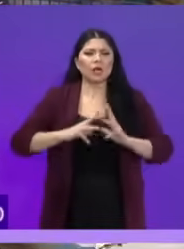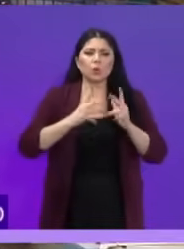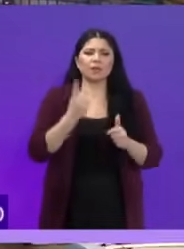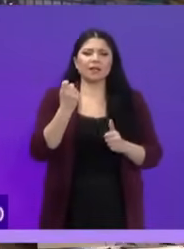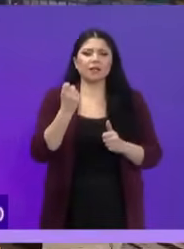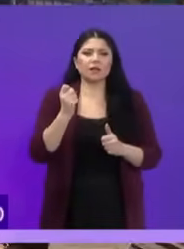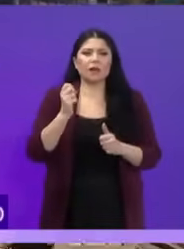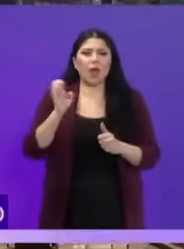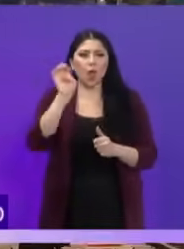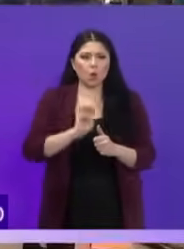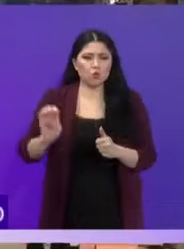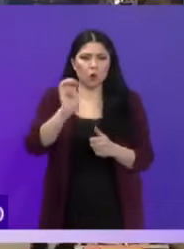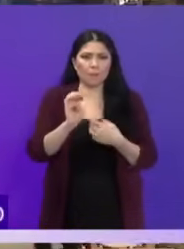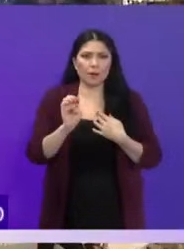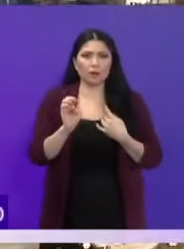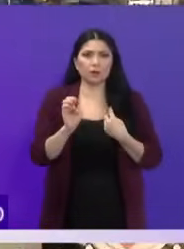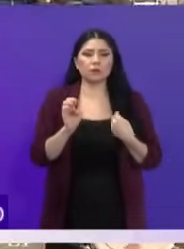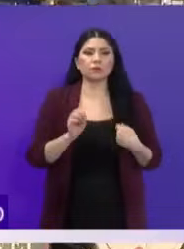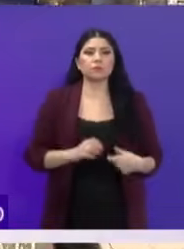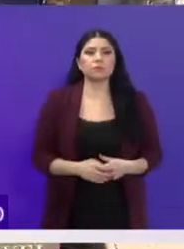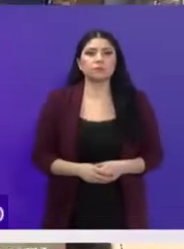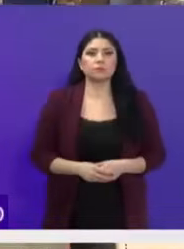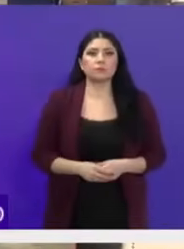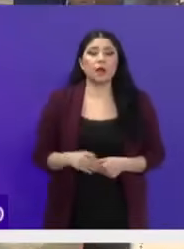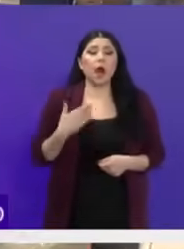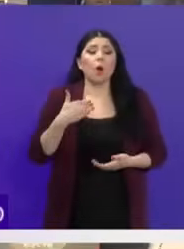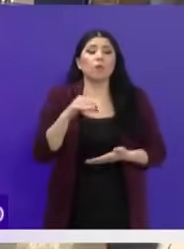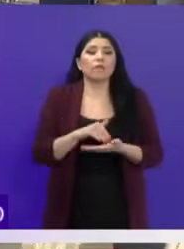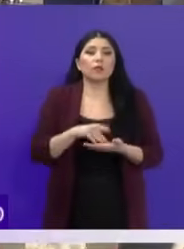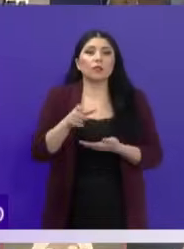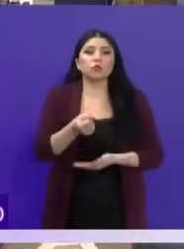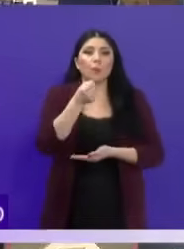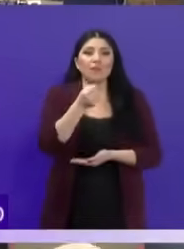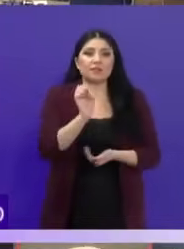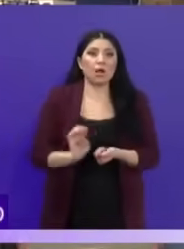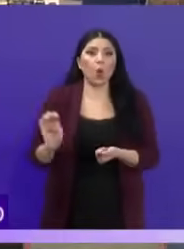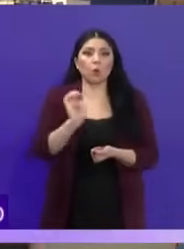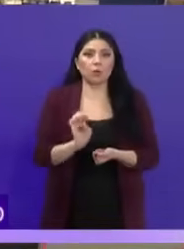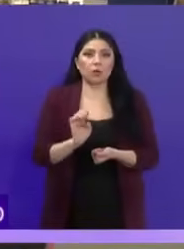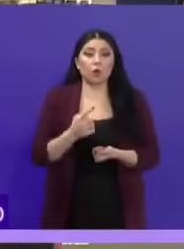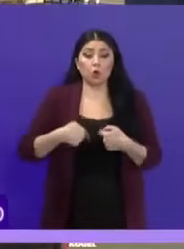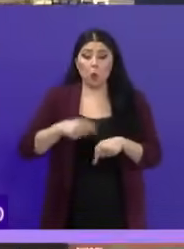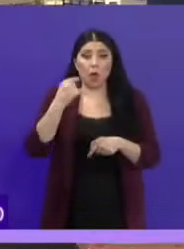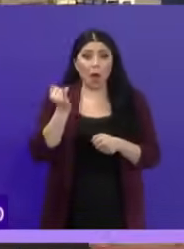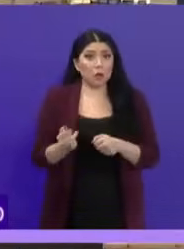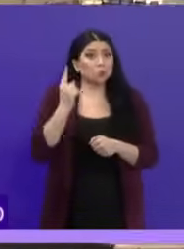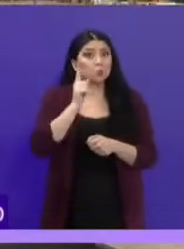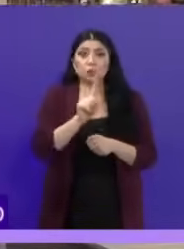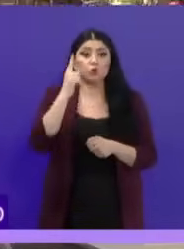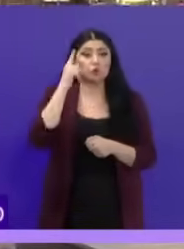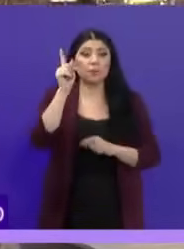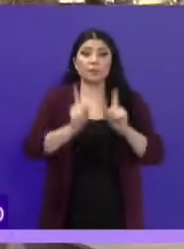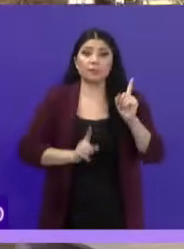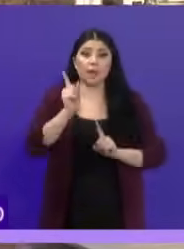România, dar în general fermierii europeni, depind de aceste subvenții europene. Și noi astăzi nu știm dacă